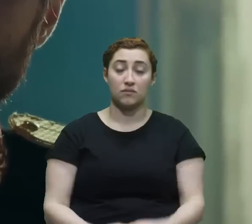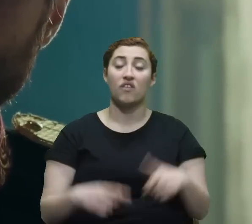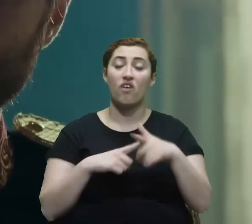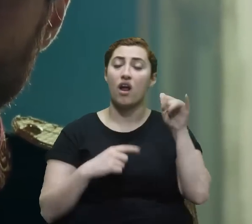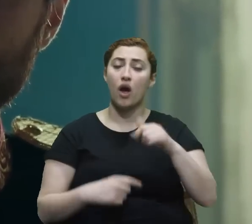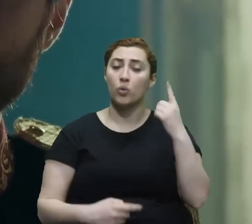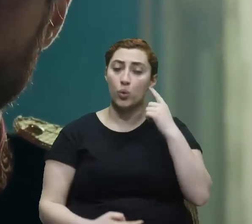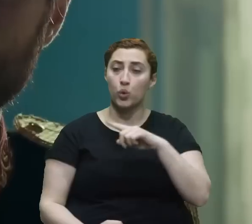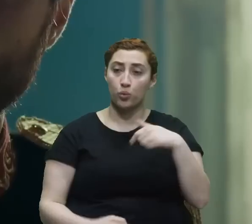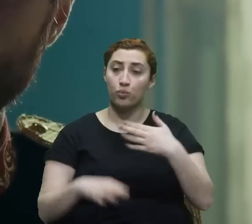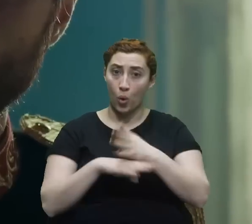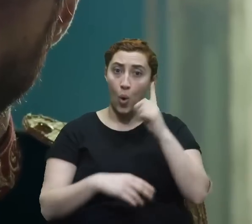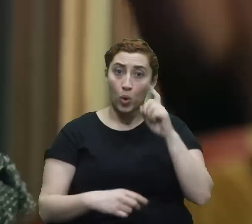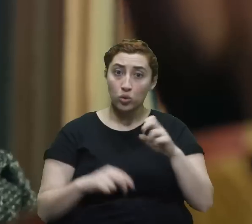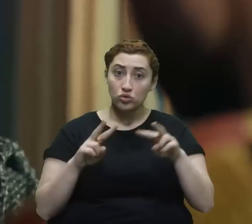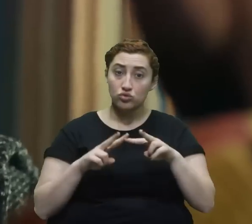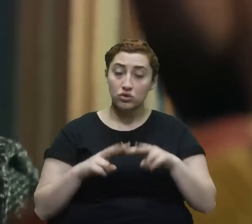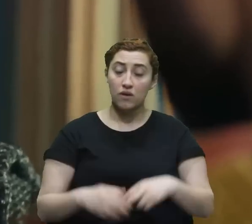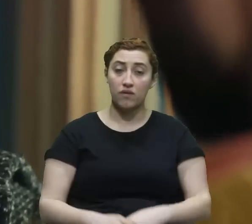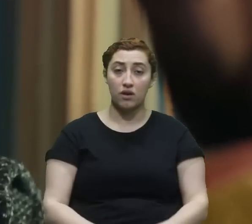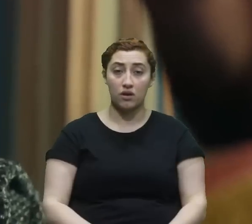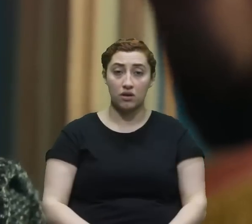Farah hakkında duyduklarım doğru mu Mustafa?